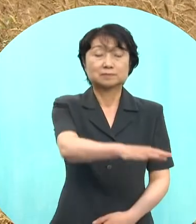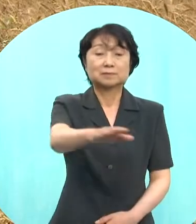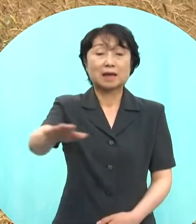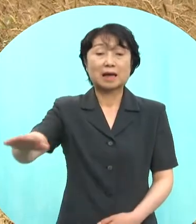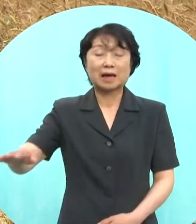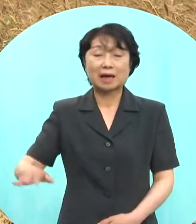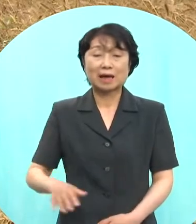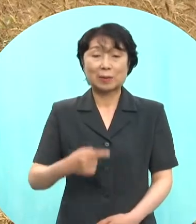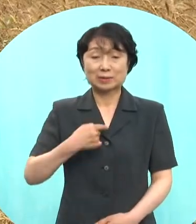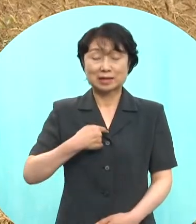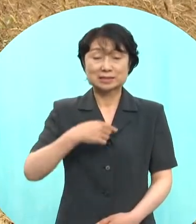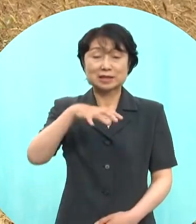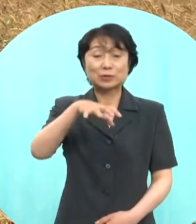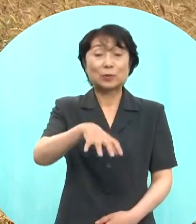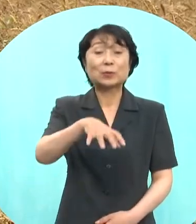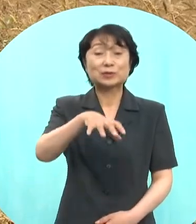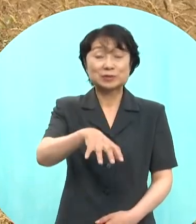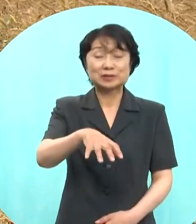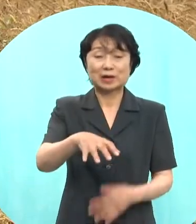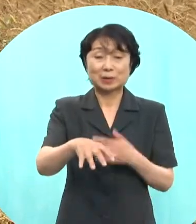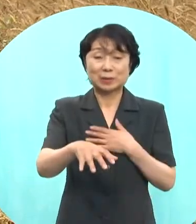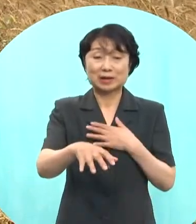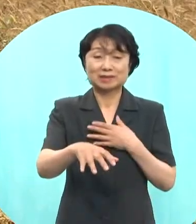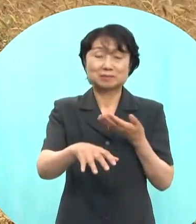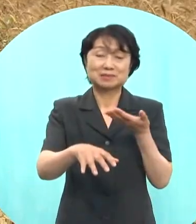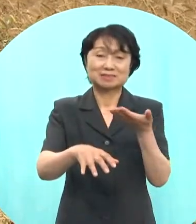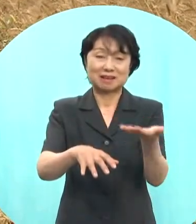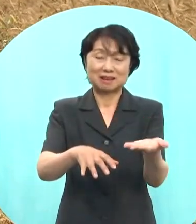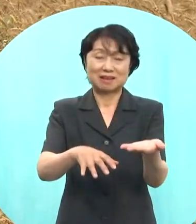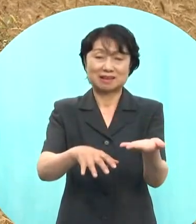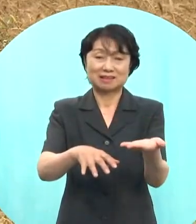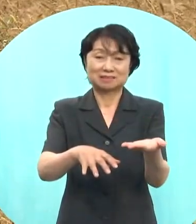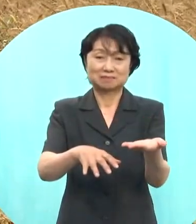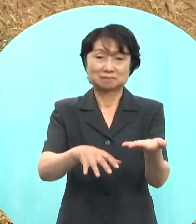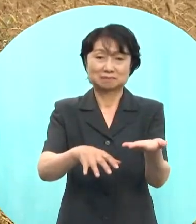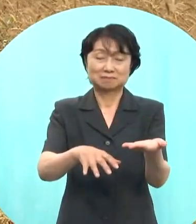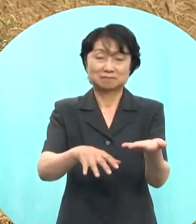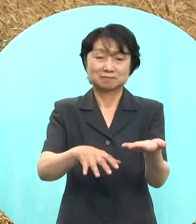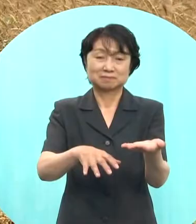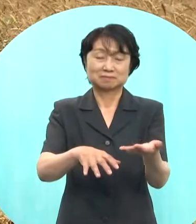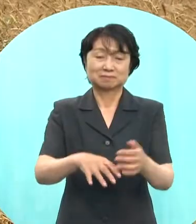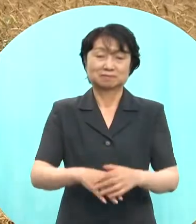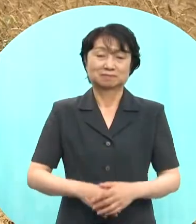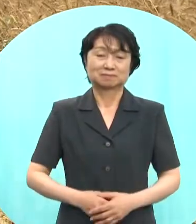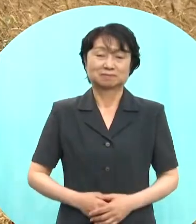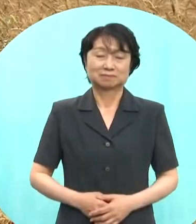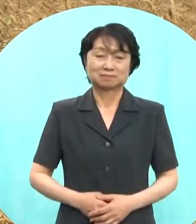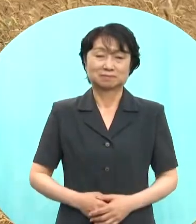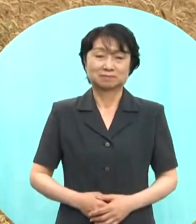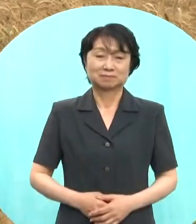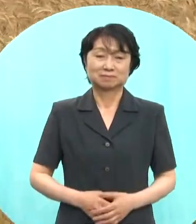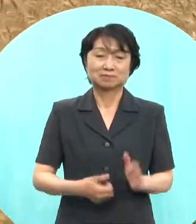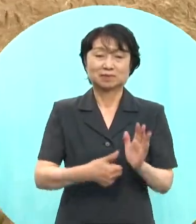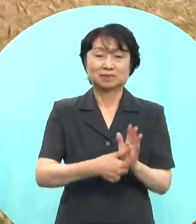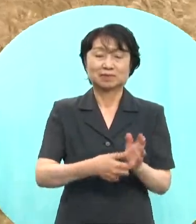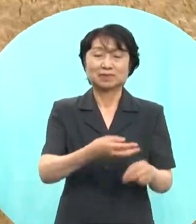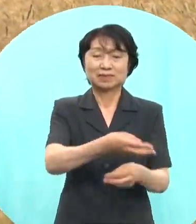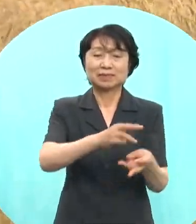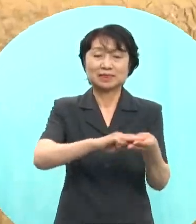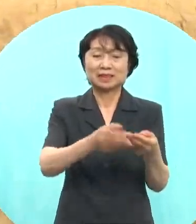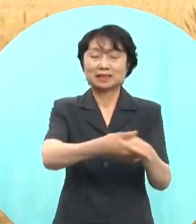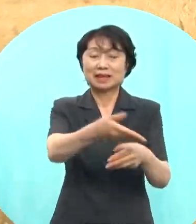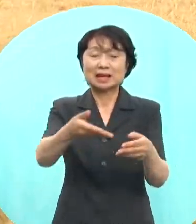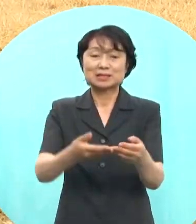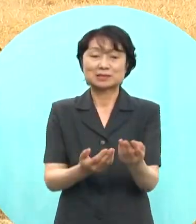皆さん、私がどこにいるか分かりますか？ 那田島の